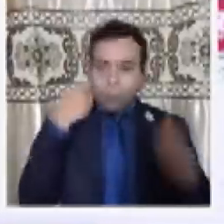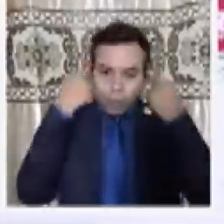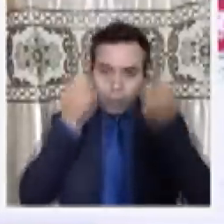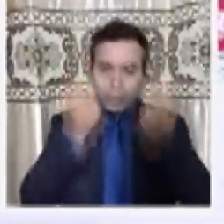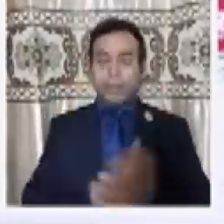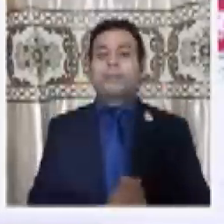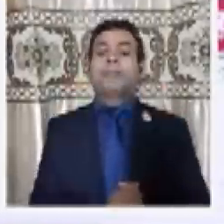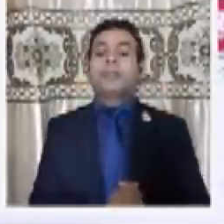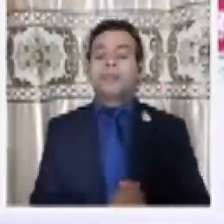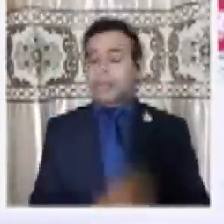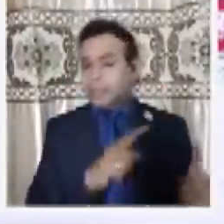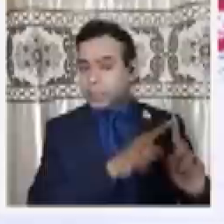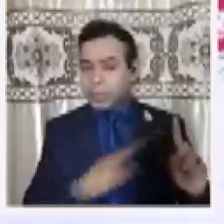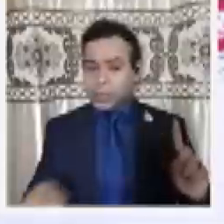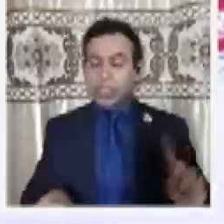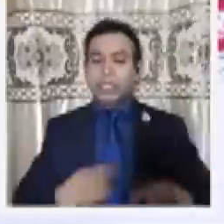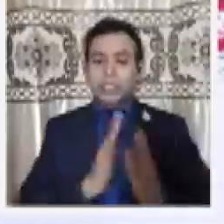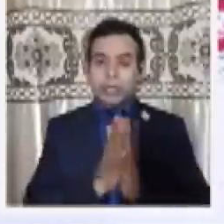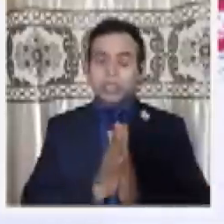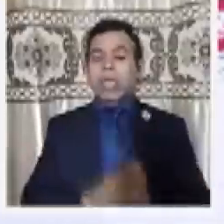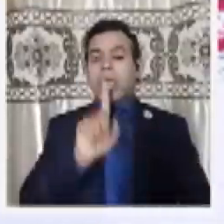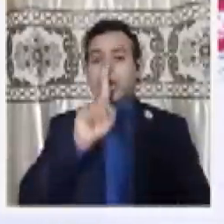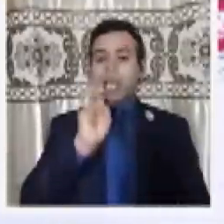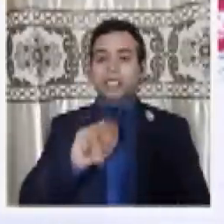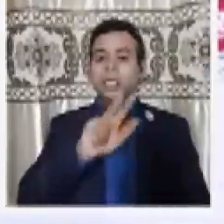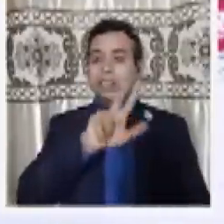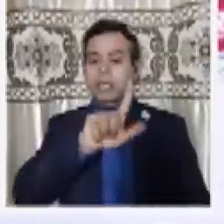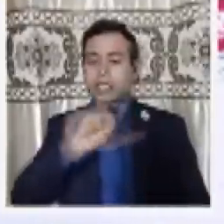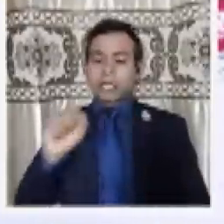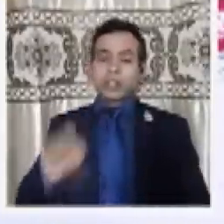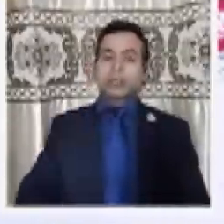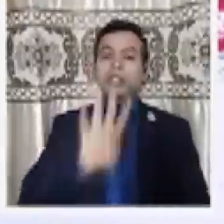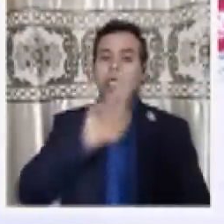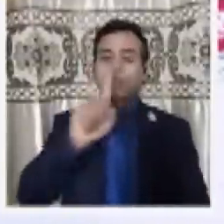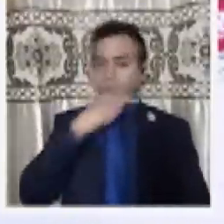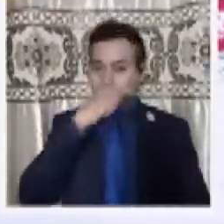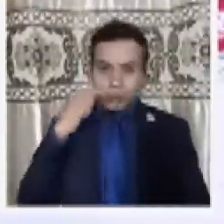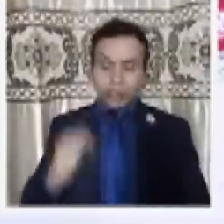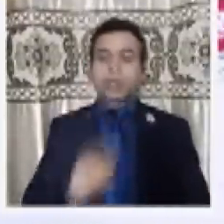মধ্যে 38 জন পুরুষ, 8 জন নারী। এ পর্যন্ত